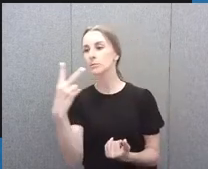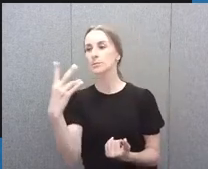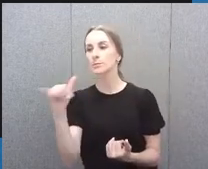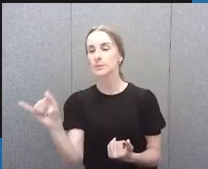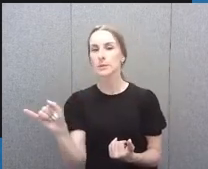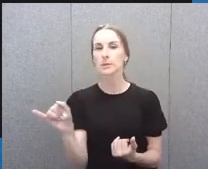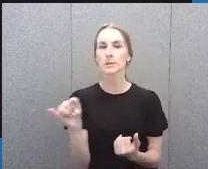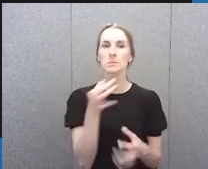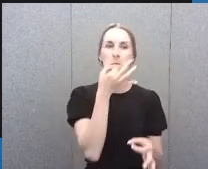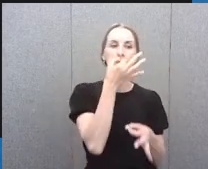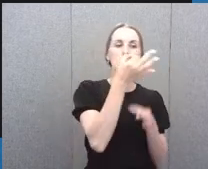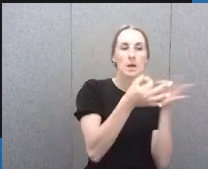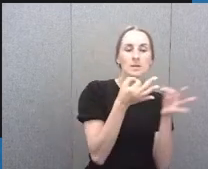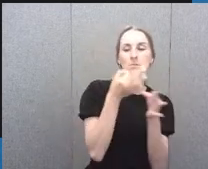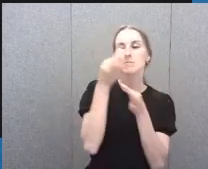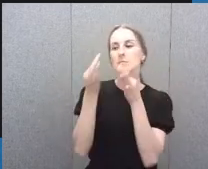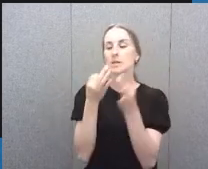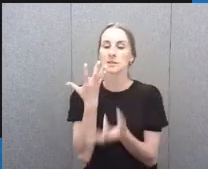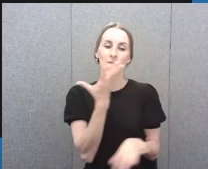на обобщение.